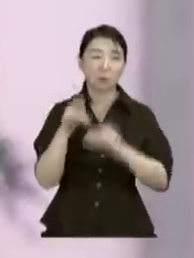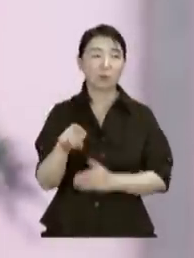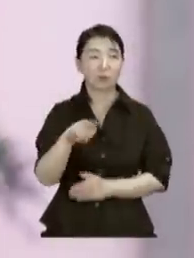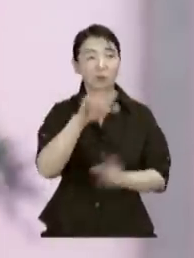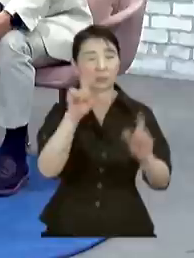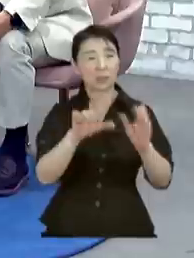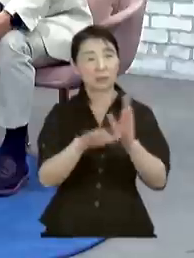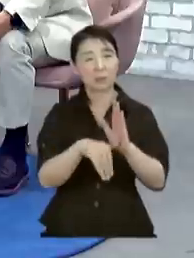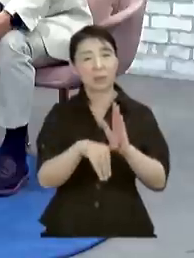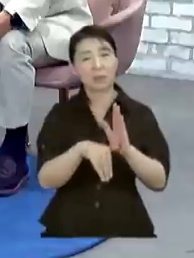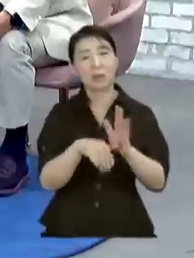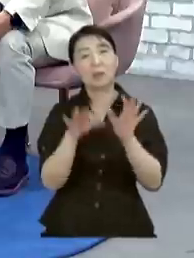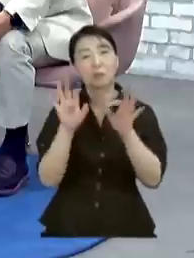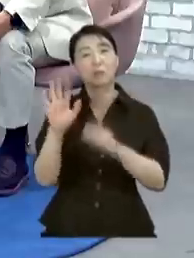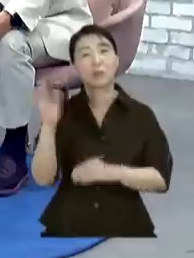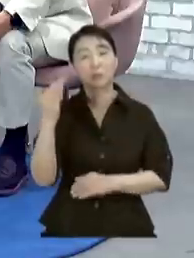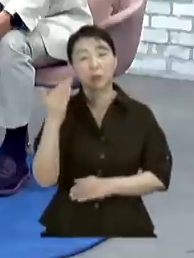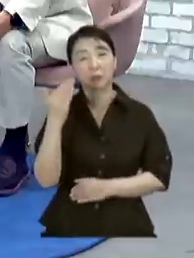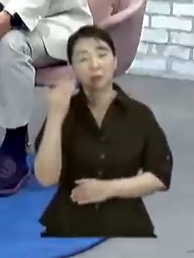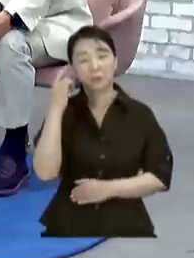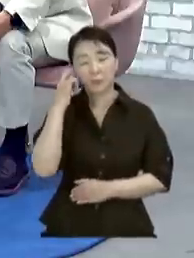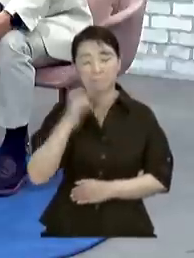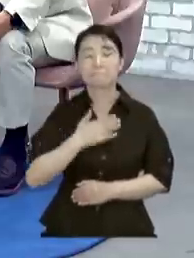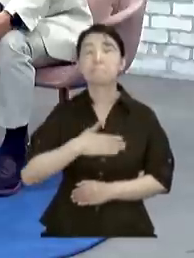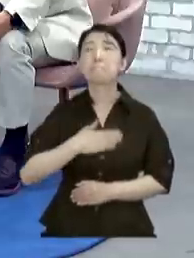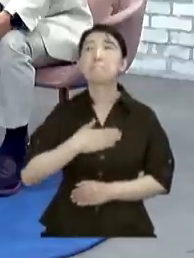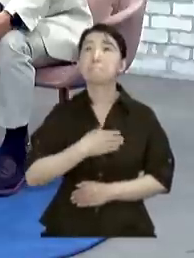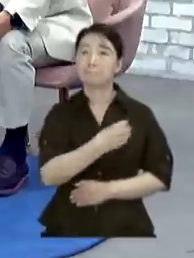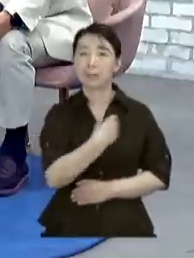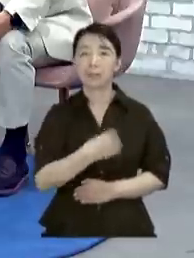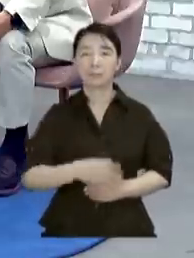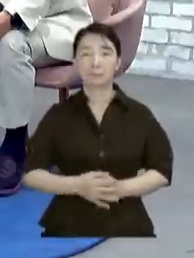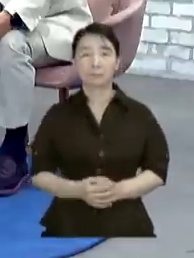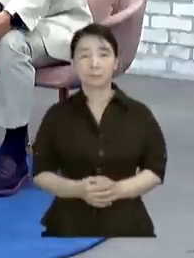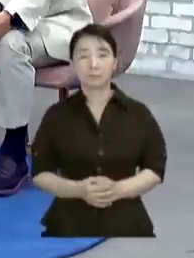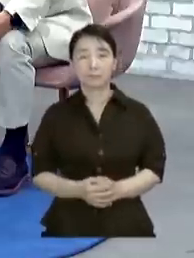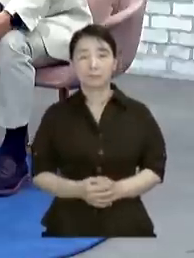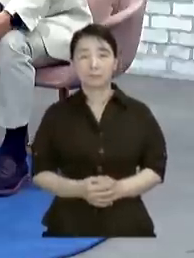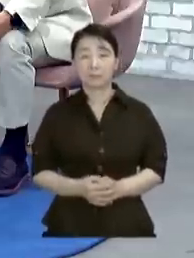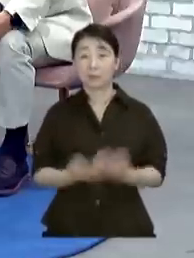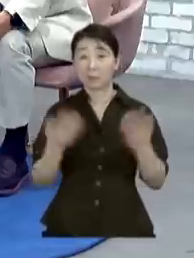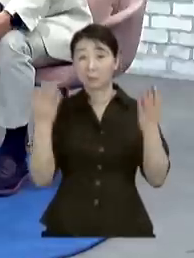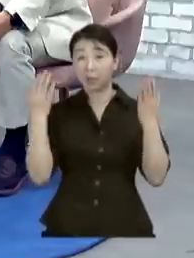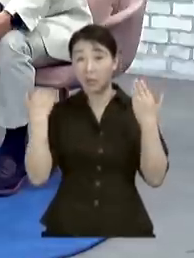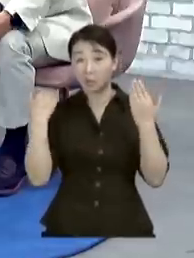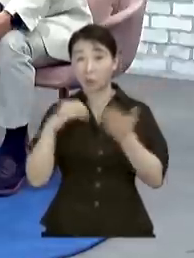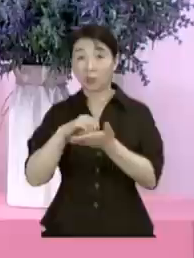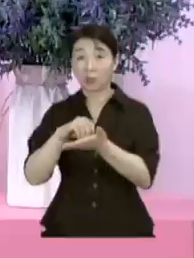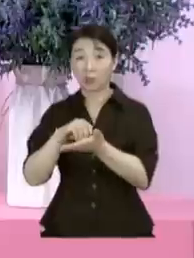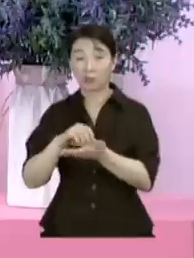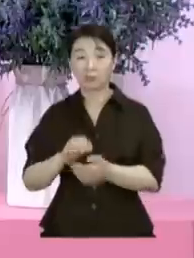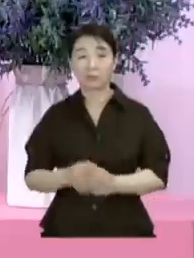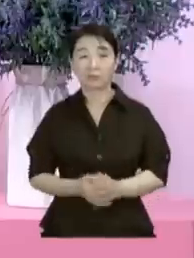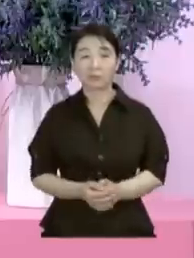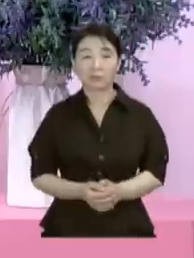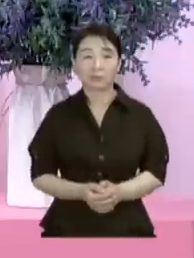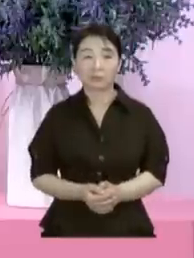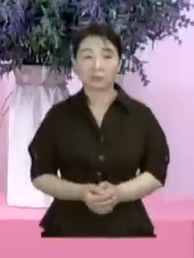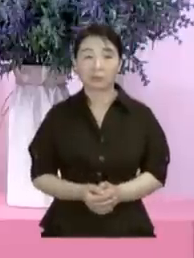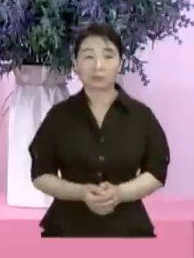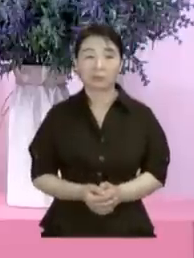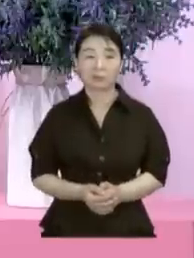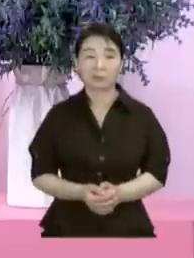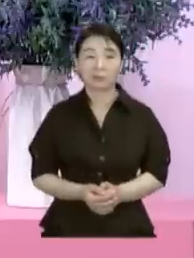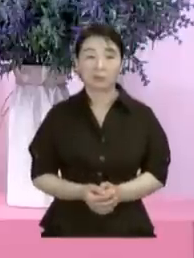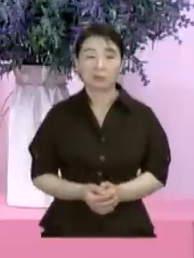될 거다 생각해 보더니 하겠습니다 이런 거예요. 그래서 학교에 가는데 이 친구가 수석을 하는 거예요.